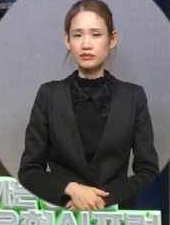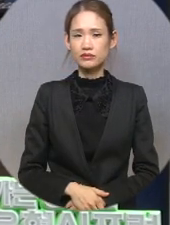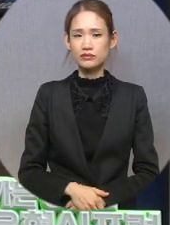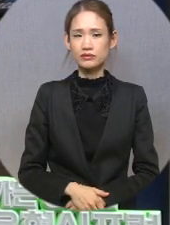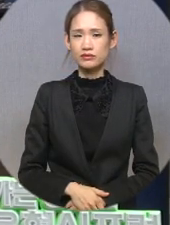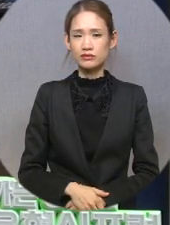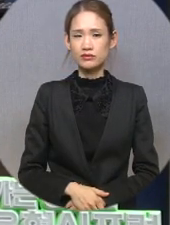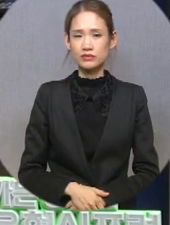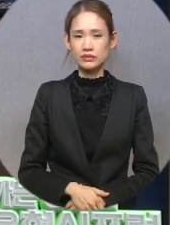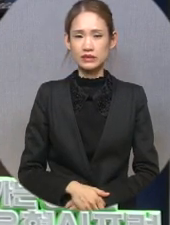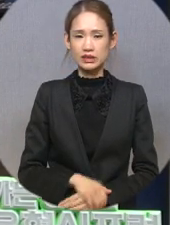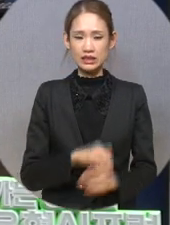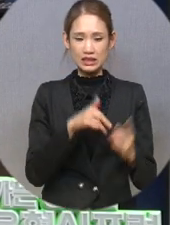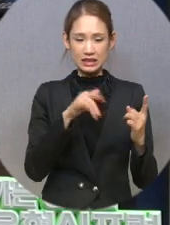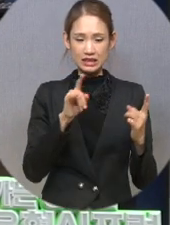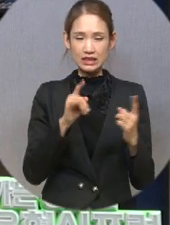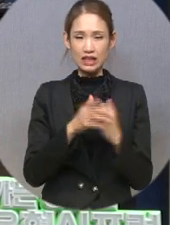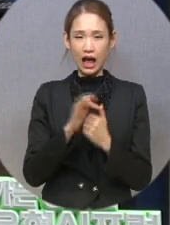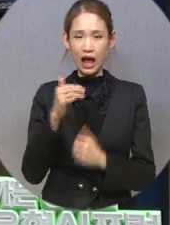일참수, 이참수, 뭐,